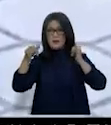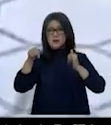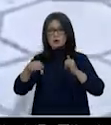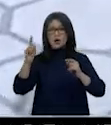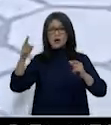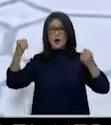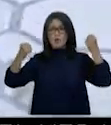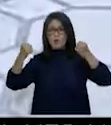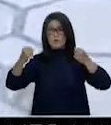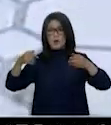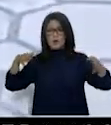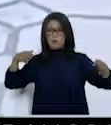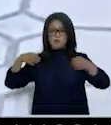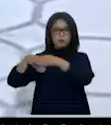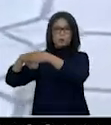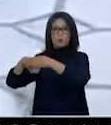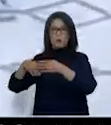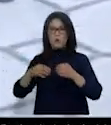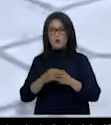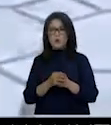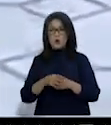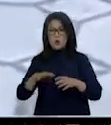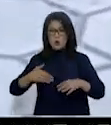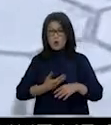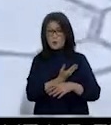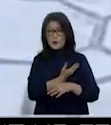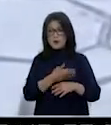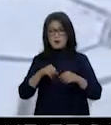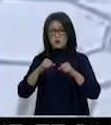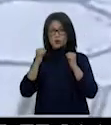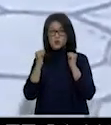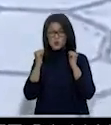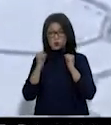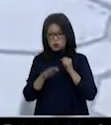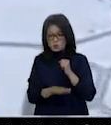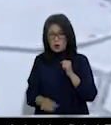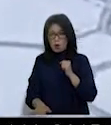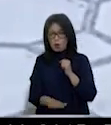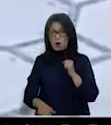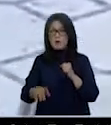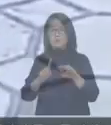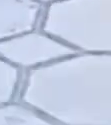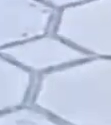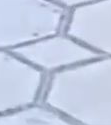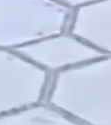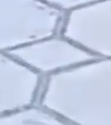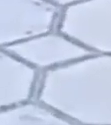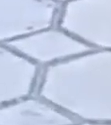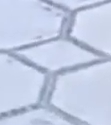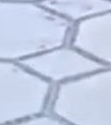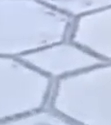minibus. Saat kejadian, korban dalam posisi duduk di halaman parkir masjid, sedangkan teman-temannya yang lain bermain